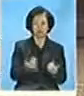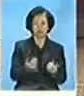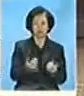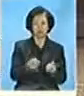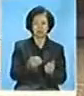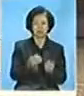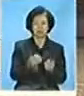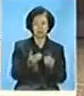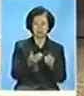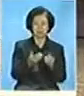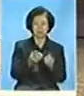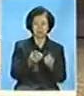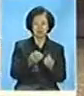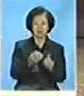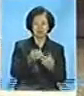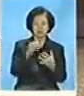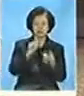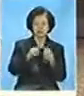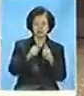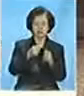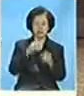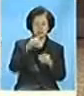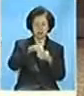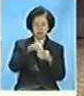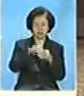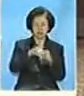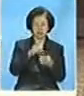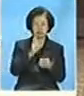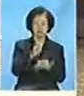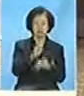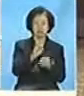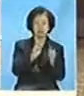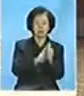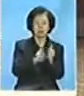ได้รับความไว้วางใจจากท่านเพื่อนสมาชิกให้มาเป็น